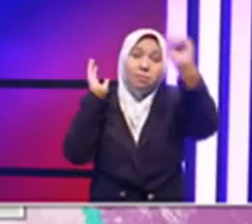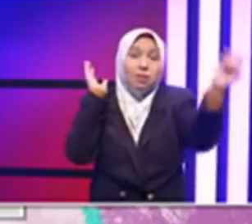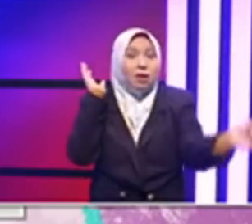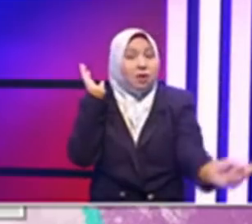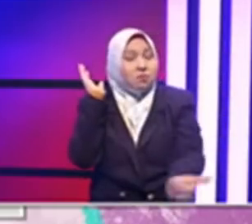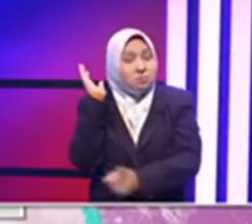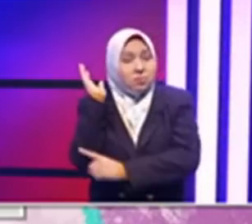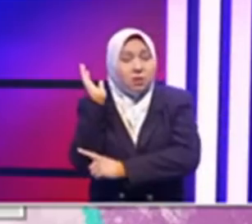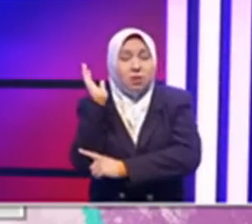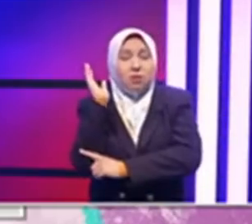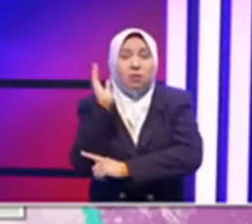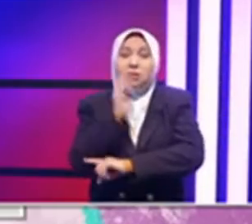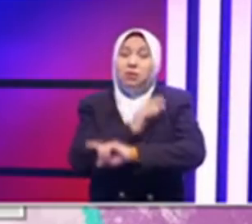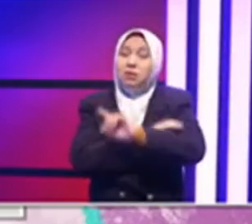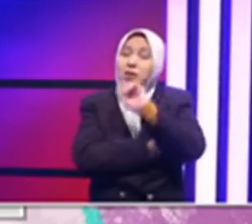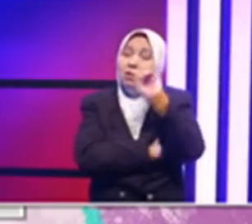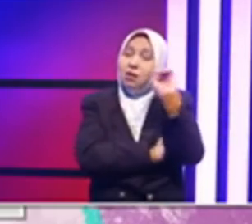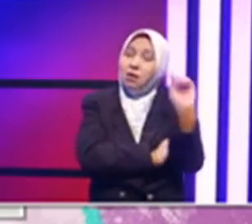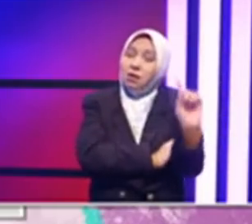الدين